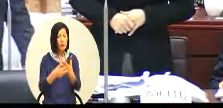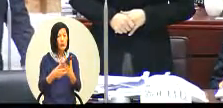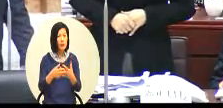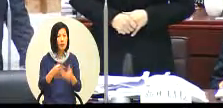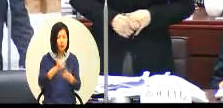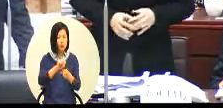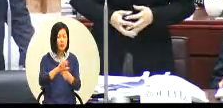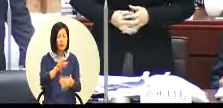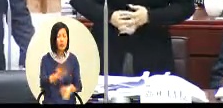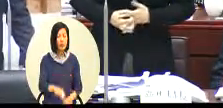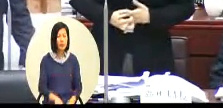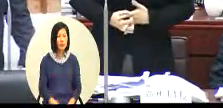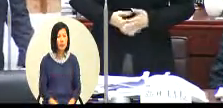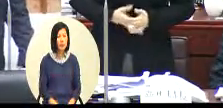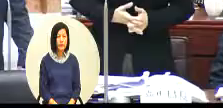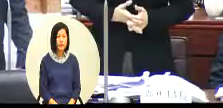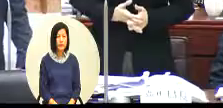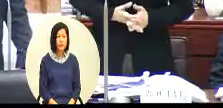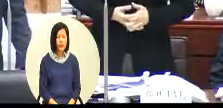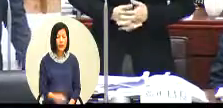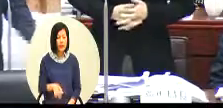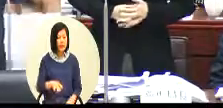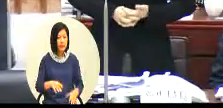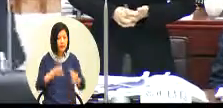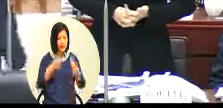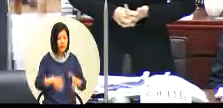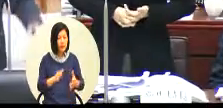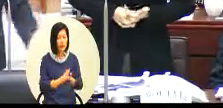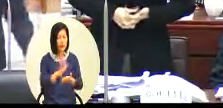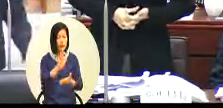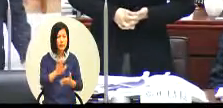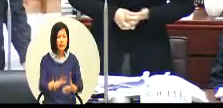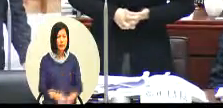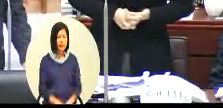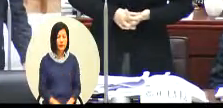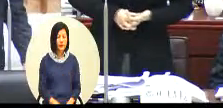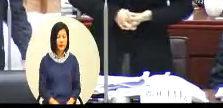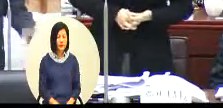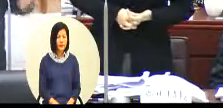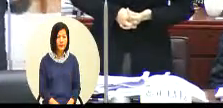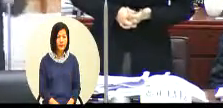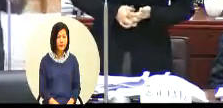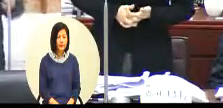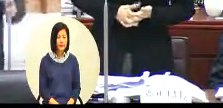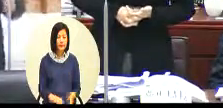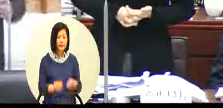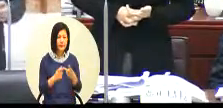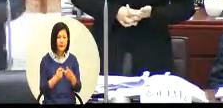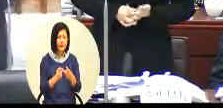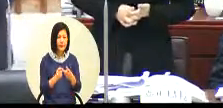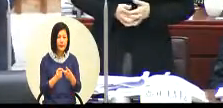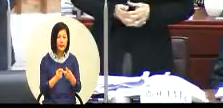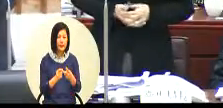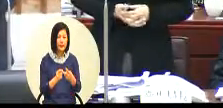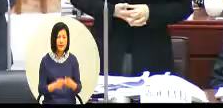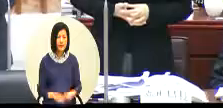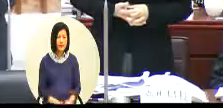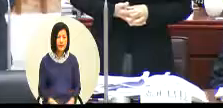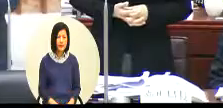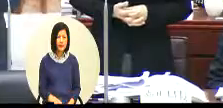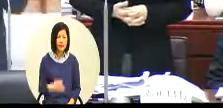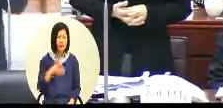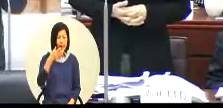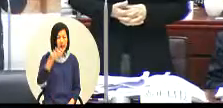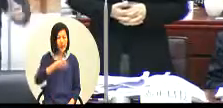上面，我们希望在这个实施之后，我们第二个就是说，我们的这些老